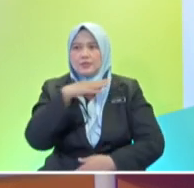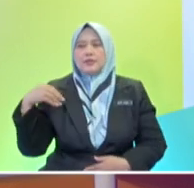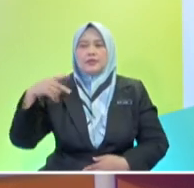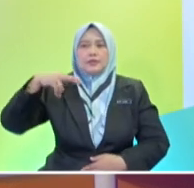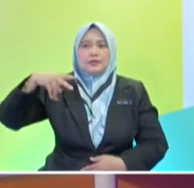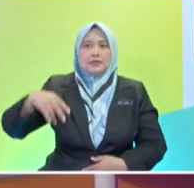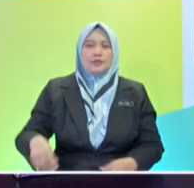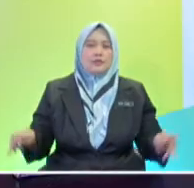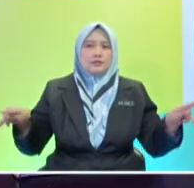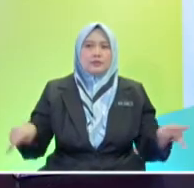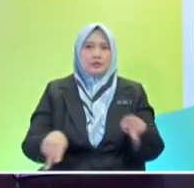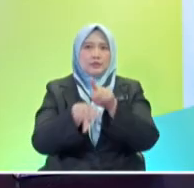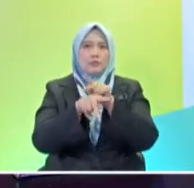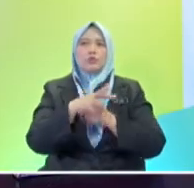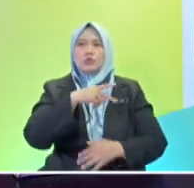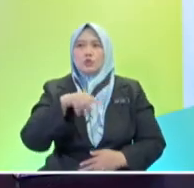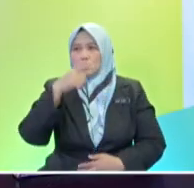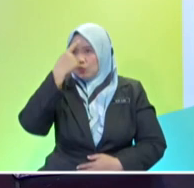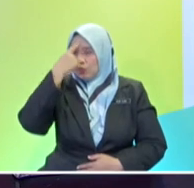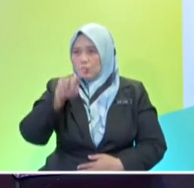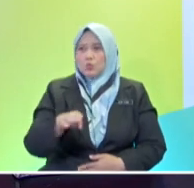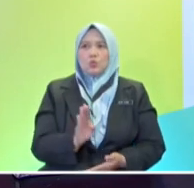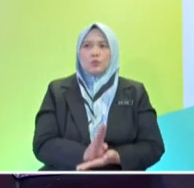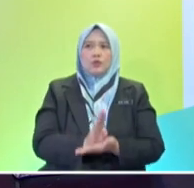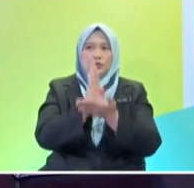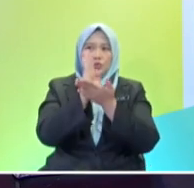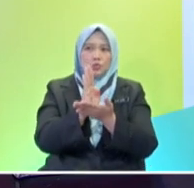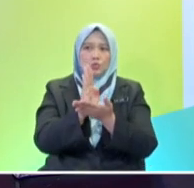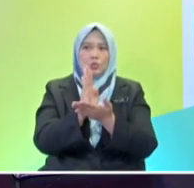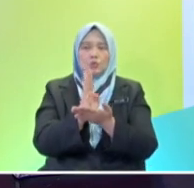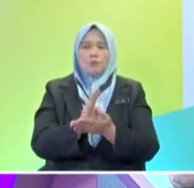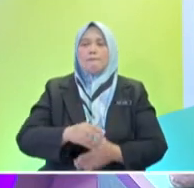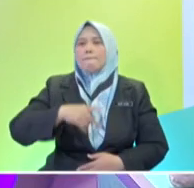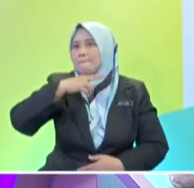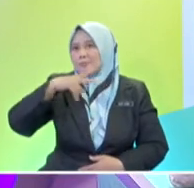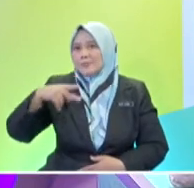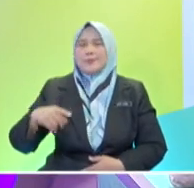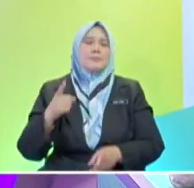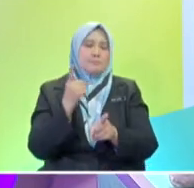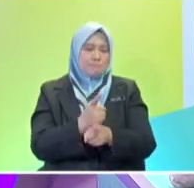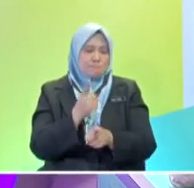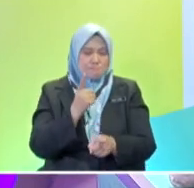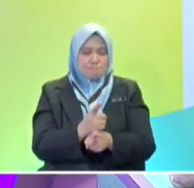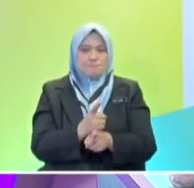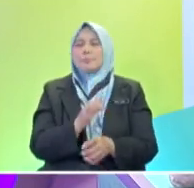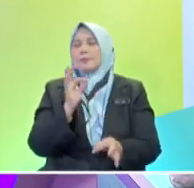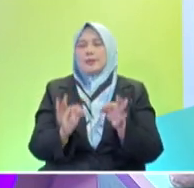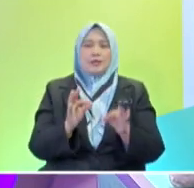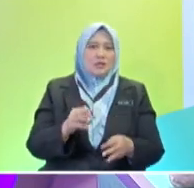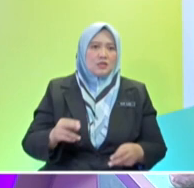berenang. Betul juga. Betul. Kita boleh bayangkan kalau misalnya ikan tidak mempunyai sirip dan tidak